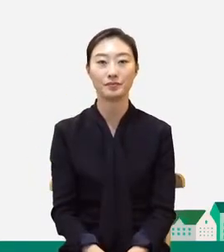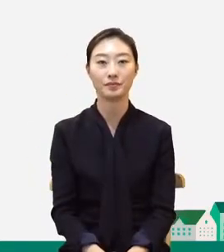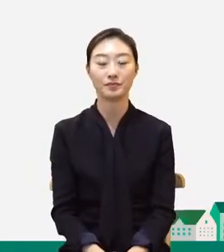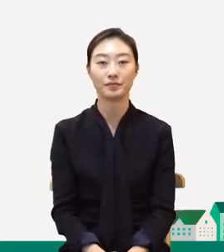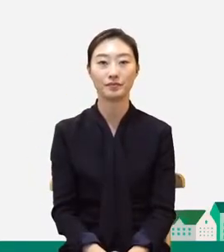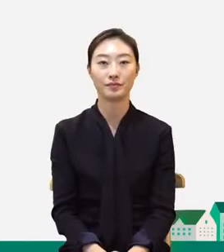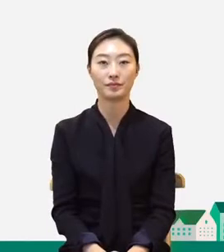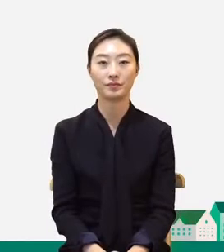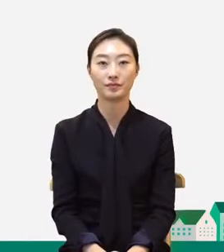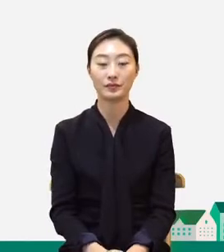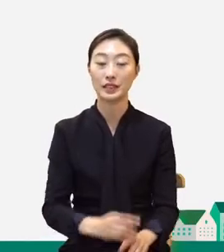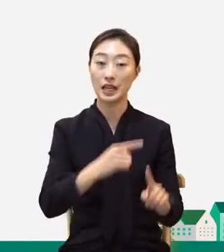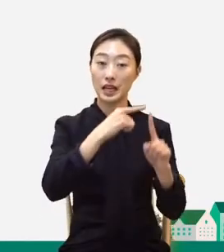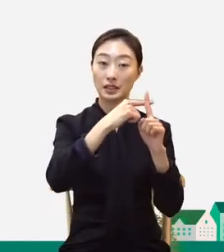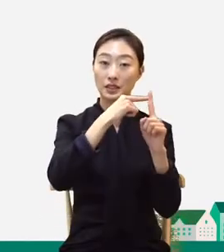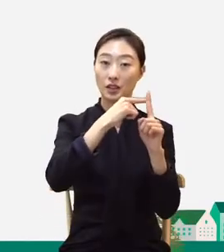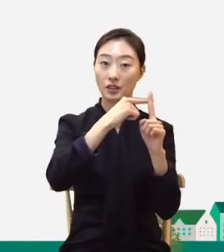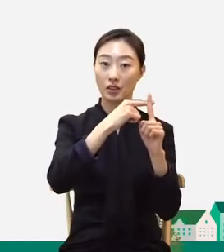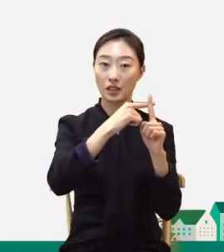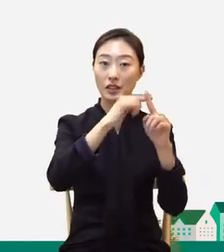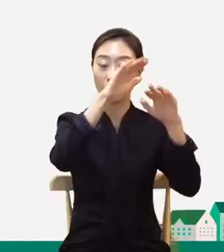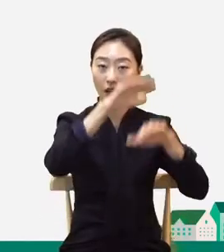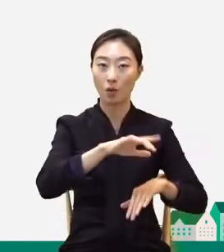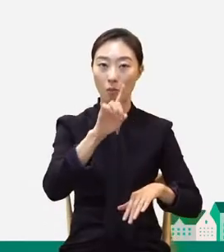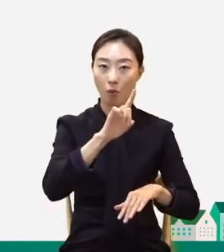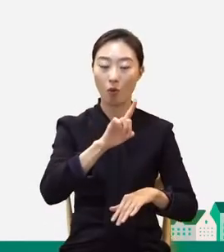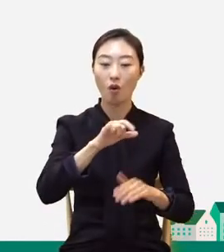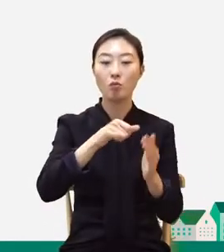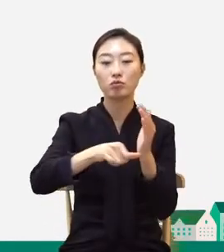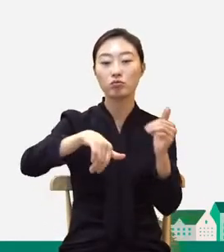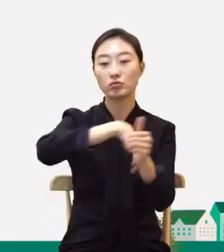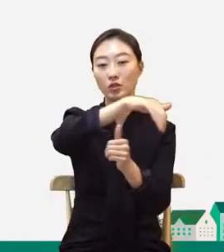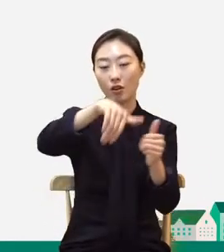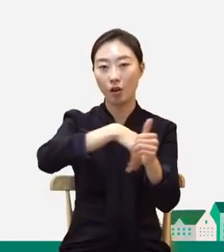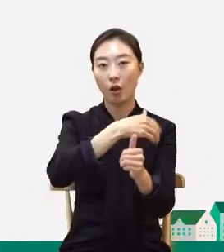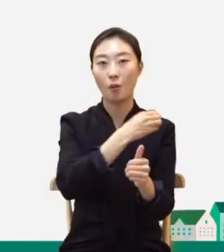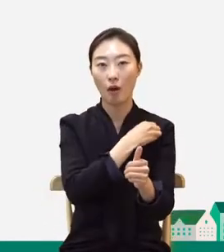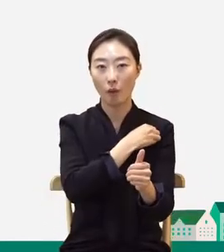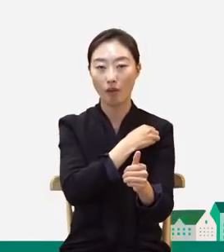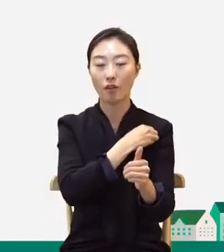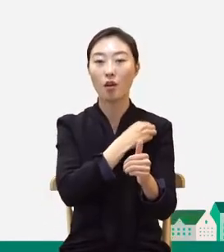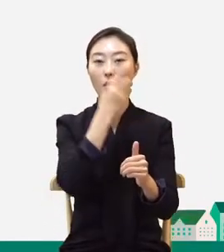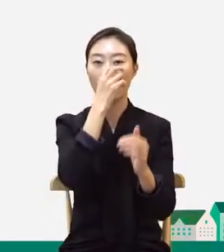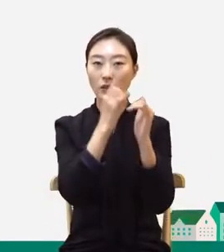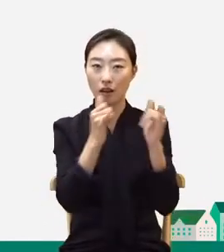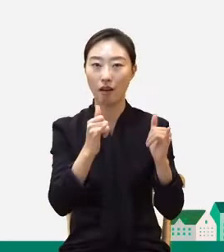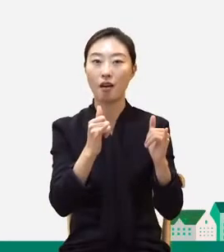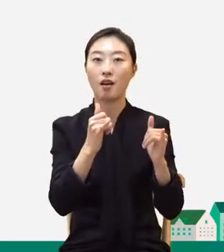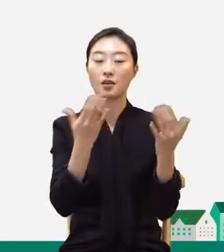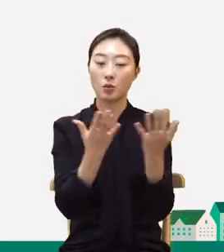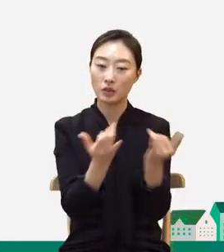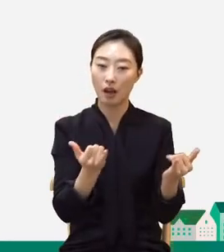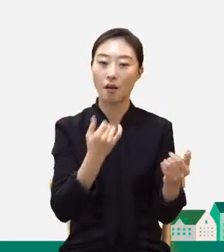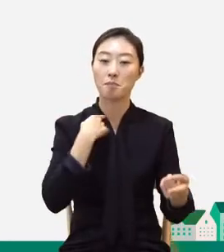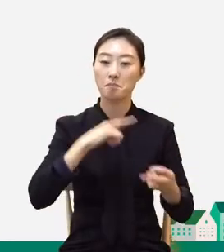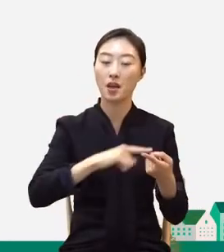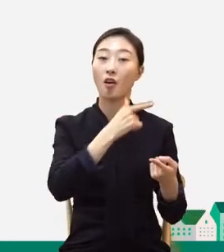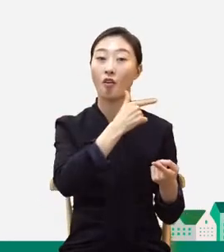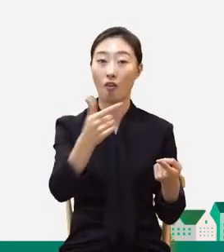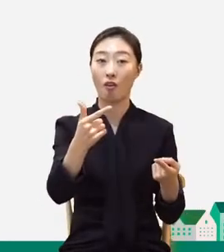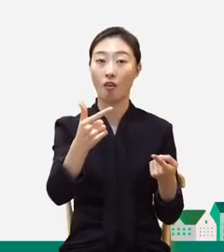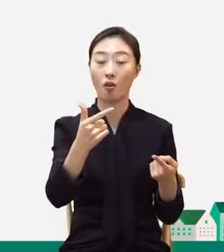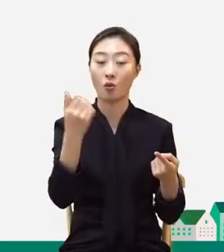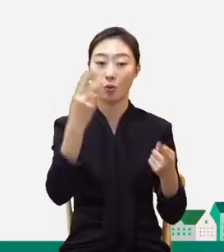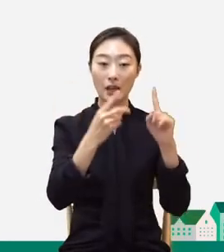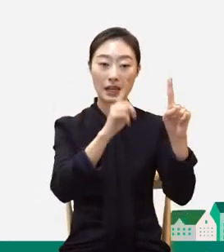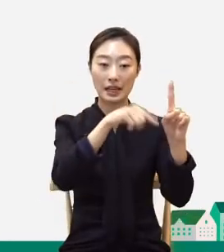논의사항입니다. 긍정적인 부분으로 일단 물리적인 환경에 대한 회원과 보호자의 높은 만족도를 확인할 수 있었습니다. 그리고 저희는